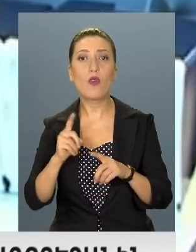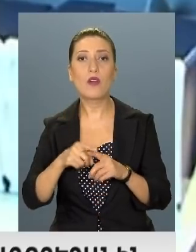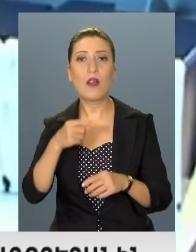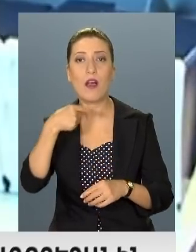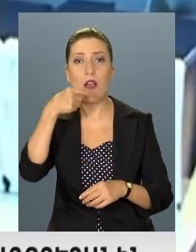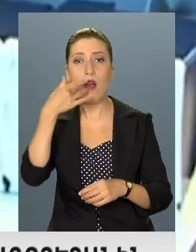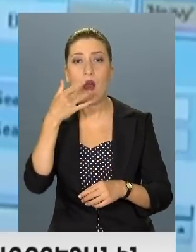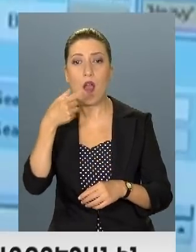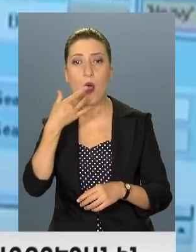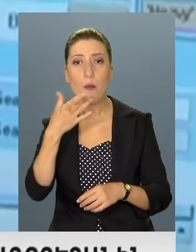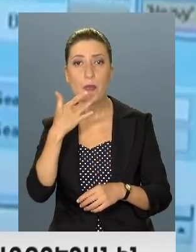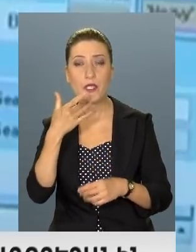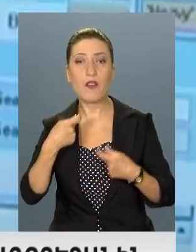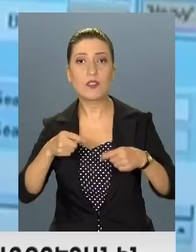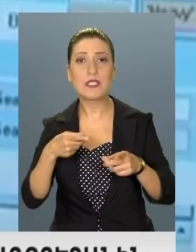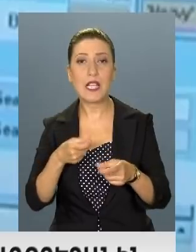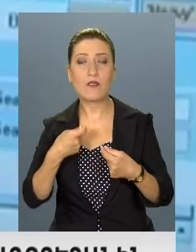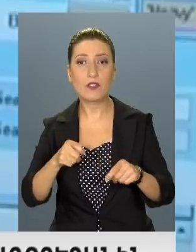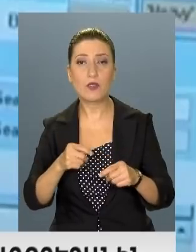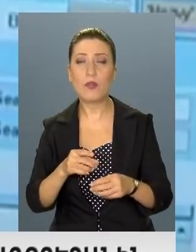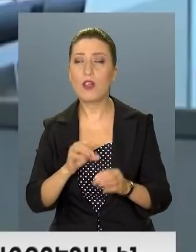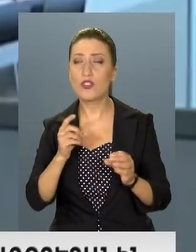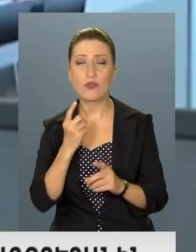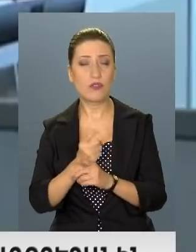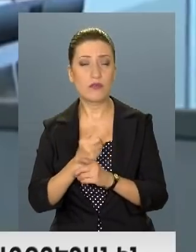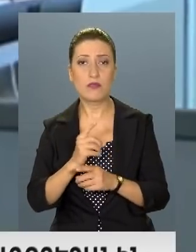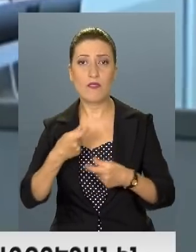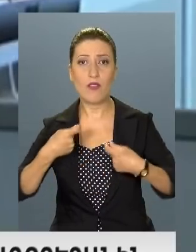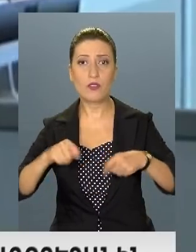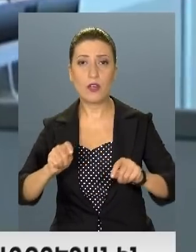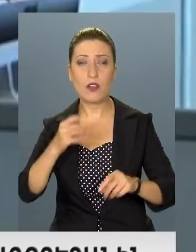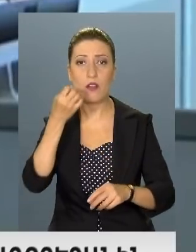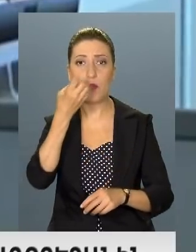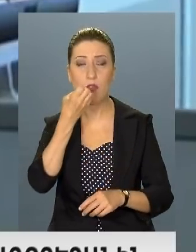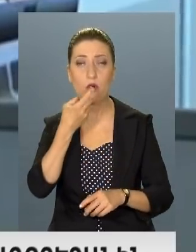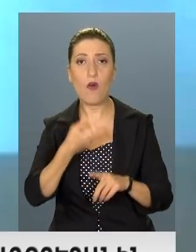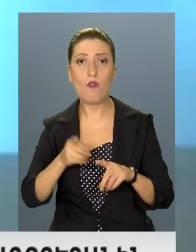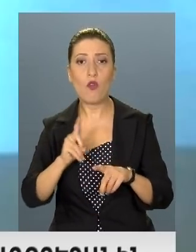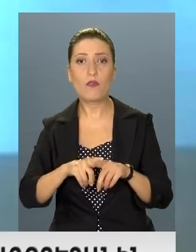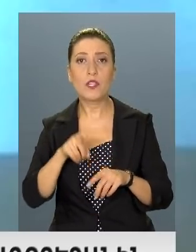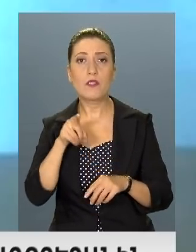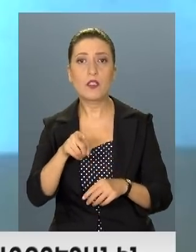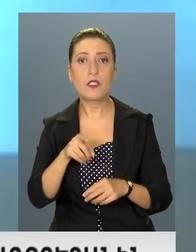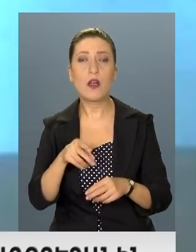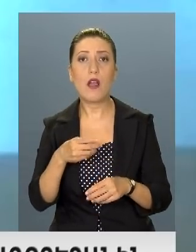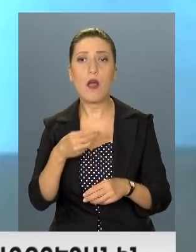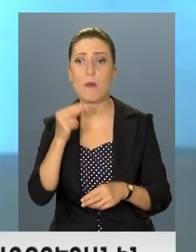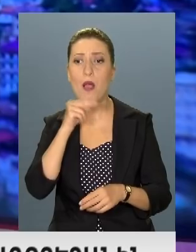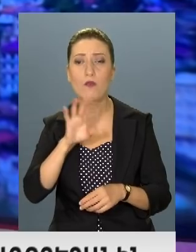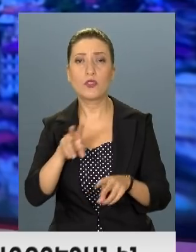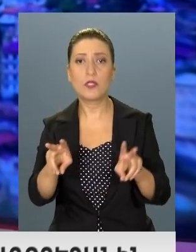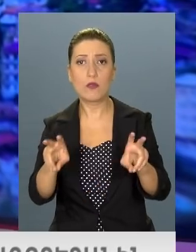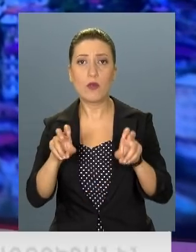հաշվին ստեղծված զենքերը երբևիցե չպետք է մատակարարվեն մի երկրի, որը սպառնում է անմեղ ուղևորների սպանել։